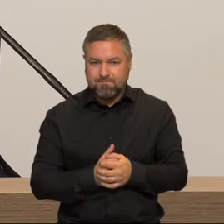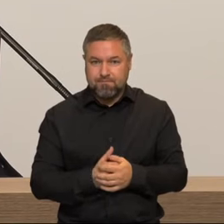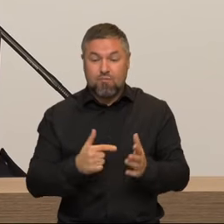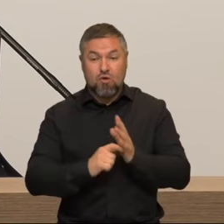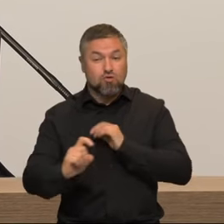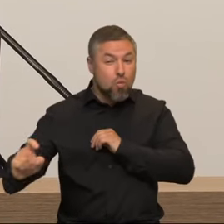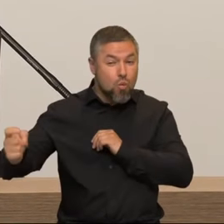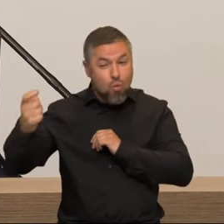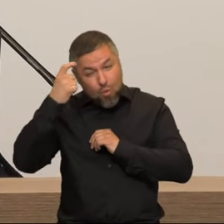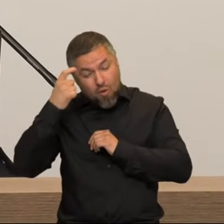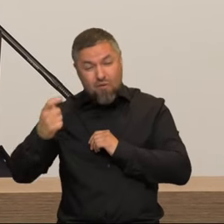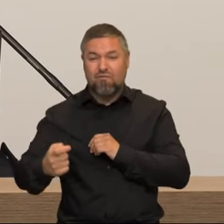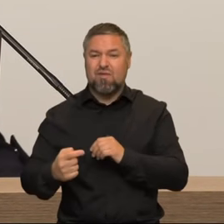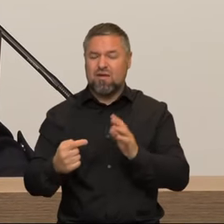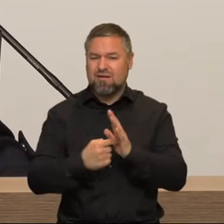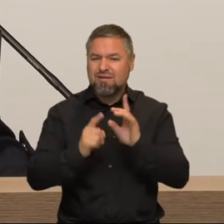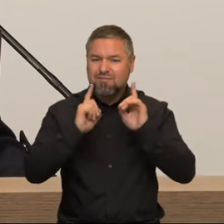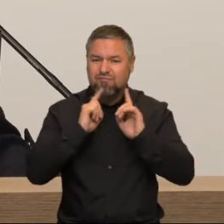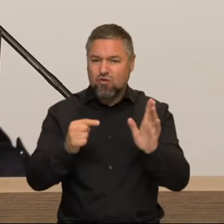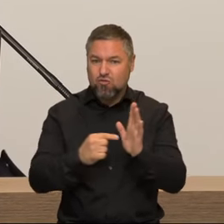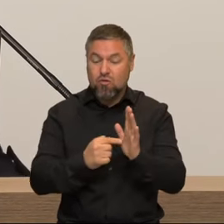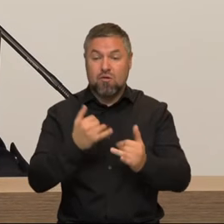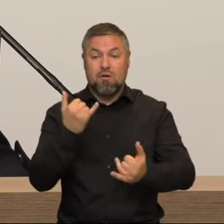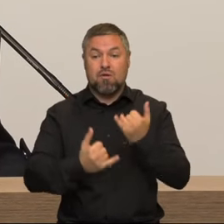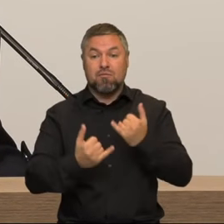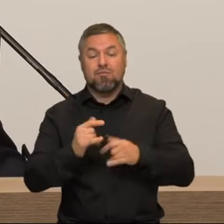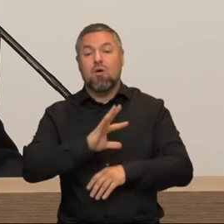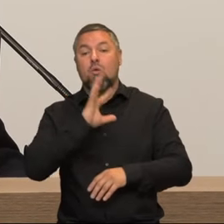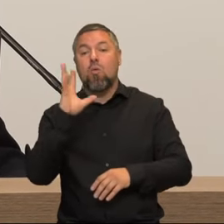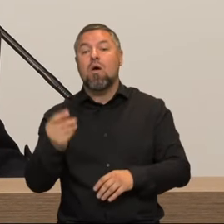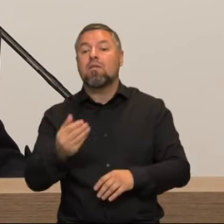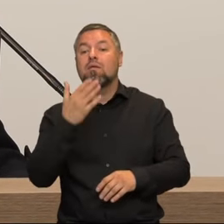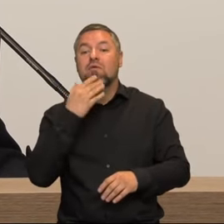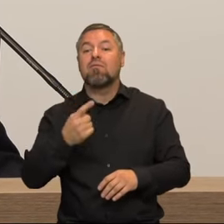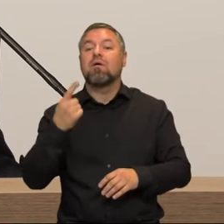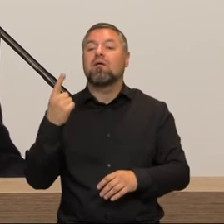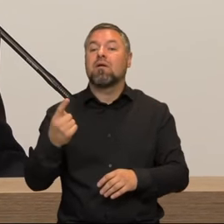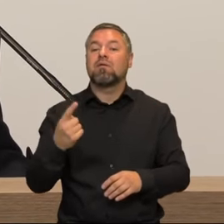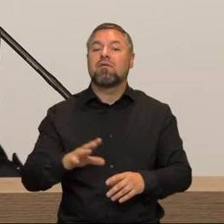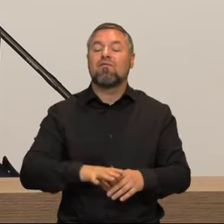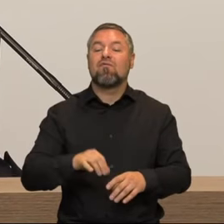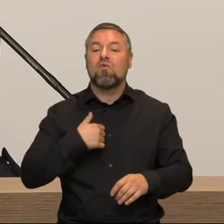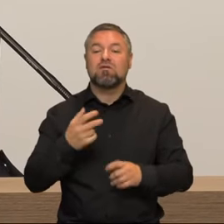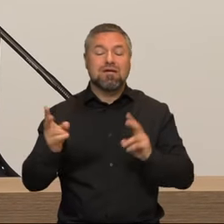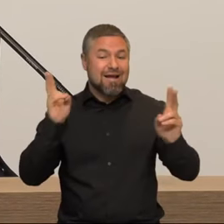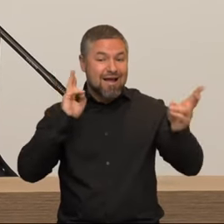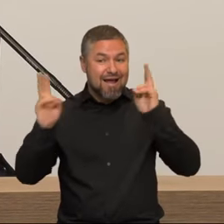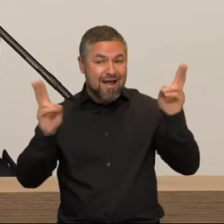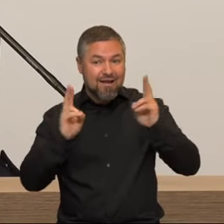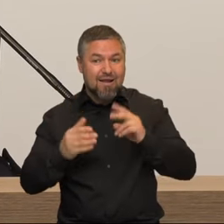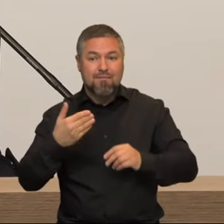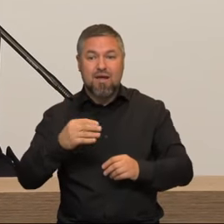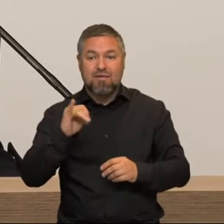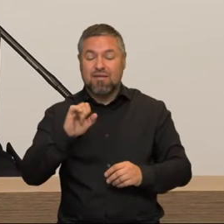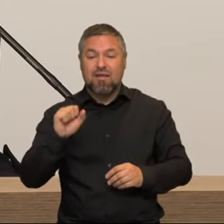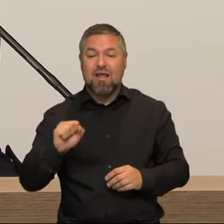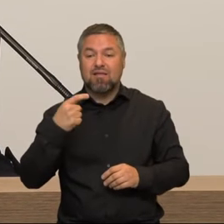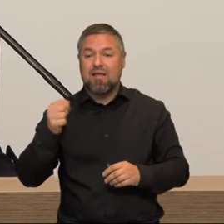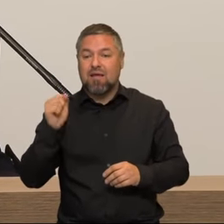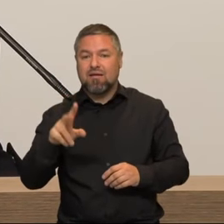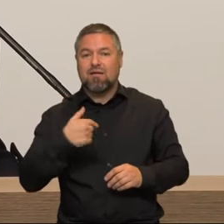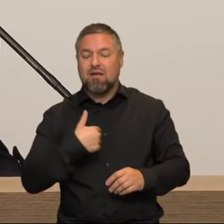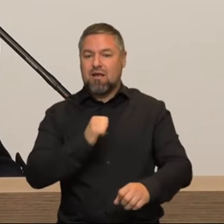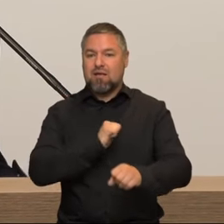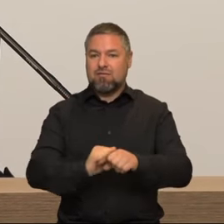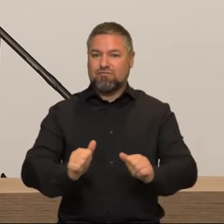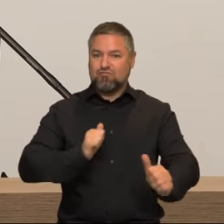taki główny czynnik, który, jak to ładnie powiedział w jednej ze swoich audycji radiowych Darek Matyja,